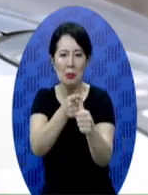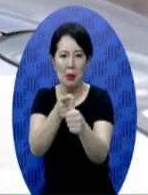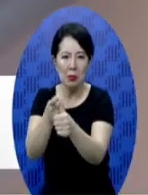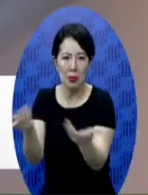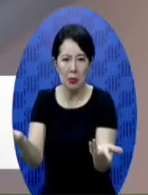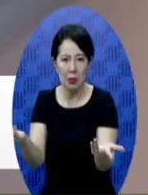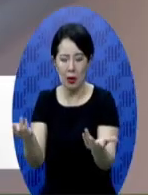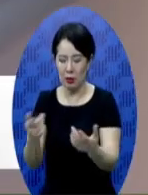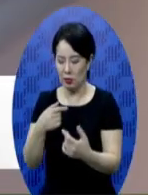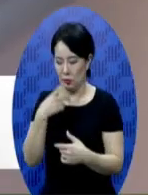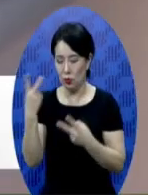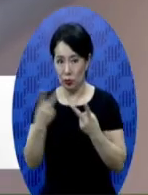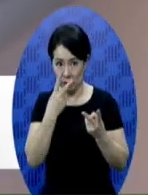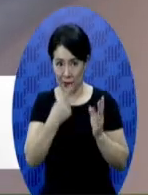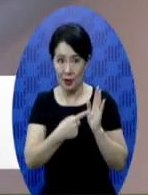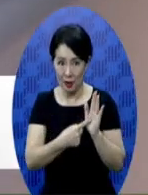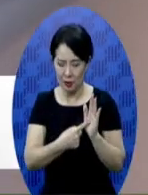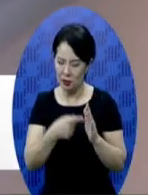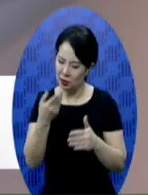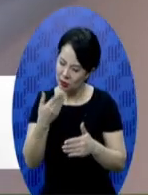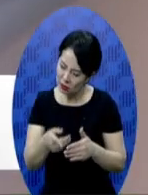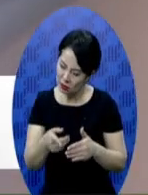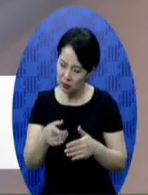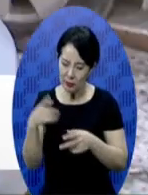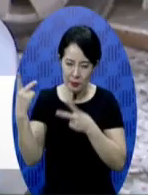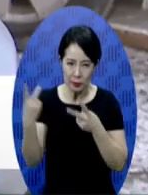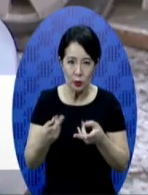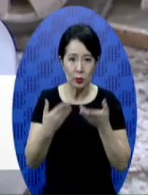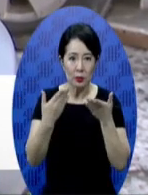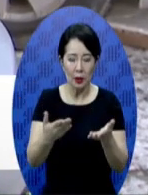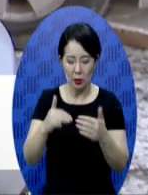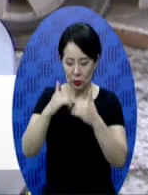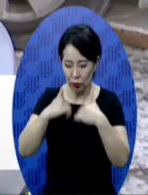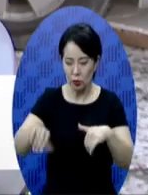үзүүлж байгааг үзэгч та охин харлаа. Тиймээс тус үйлчилгээг